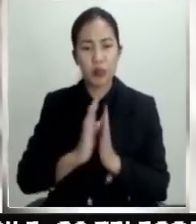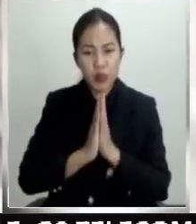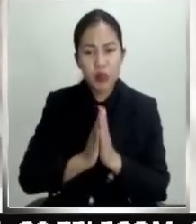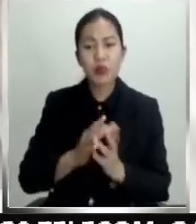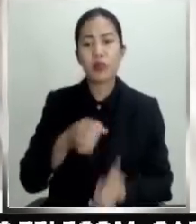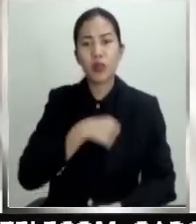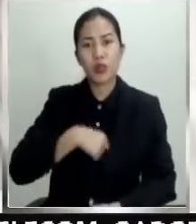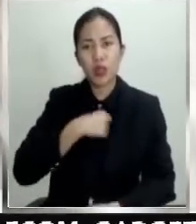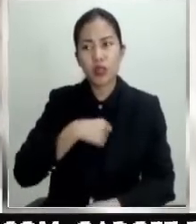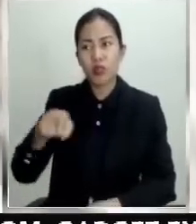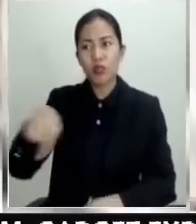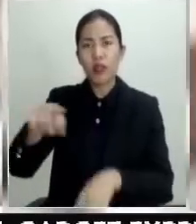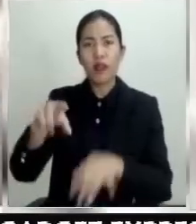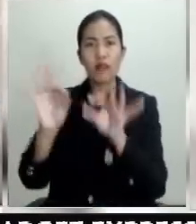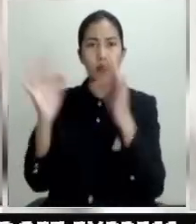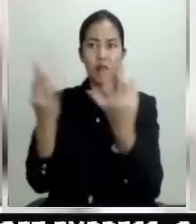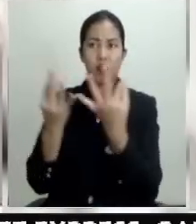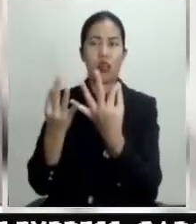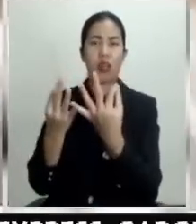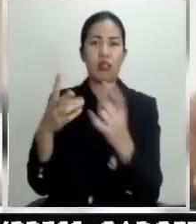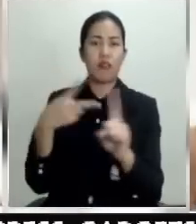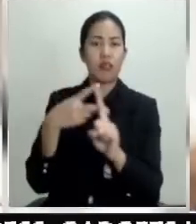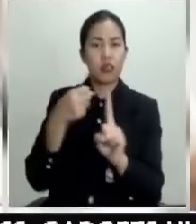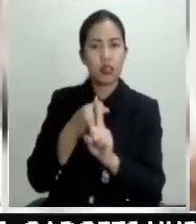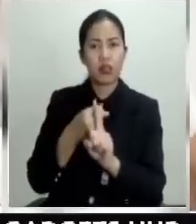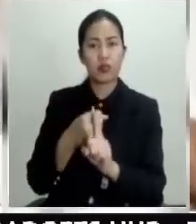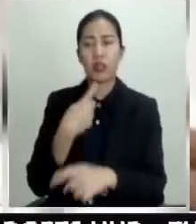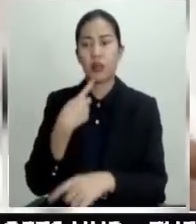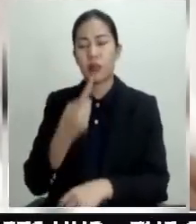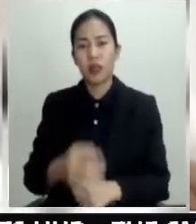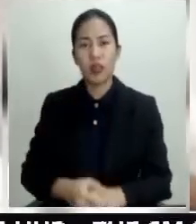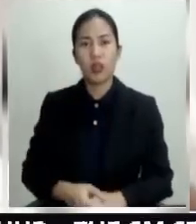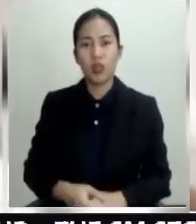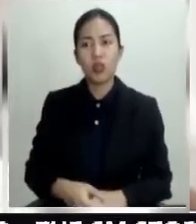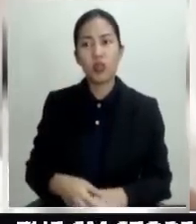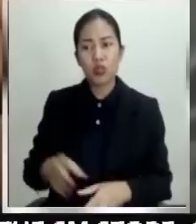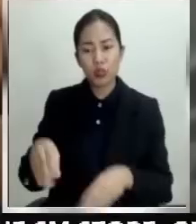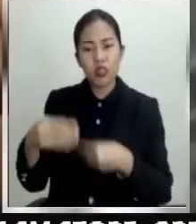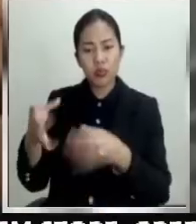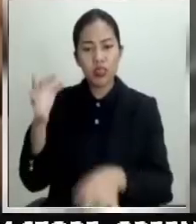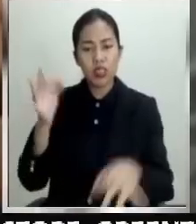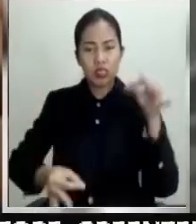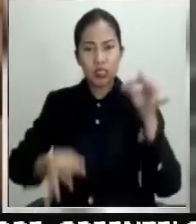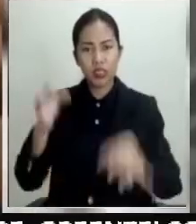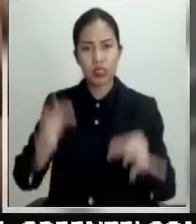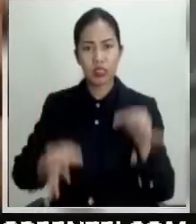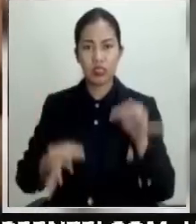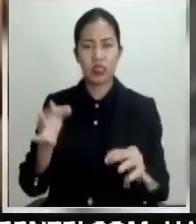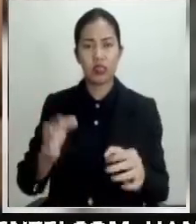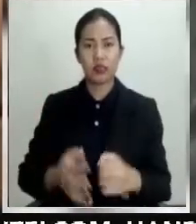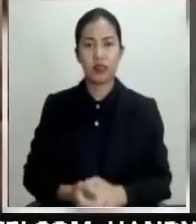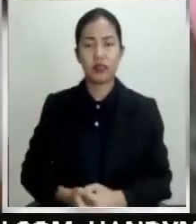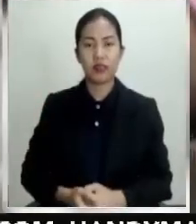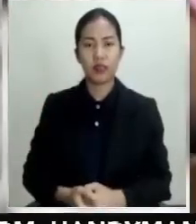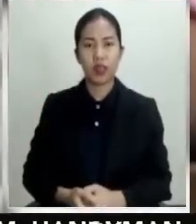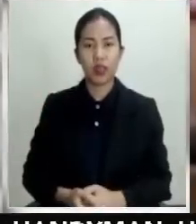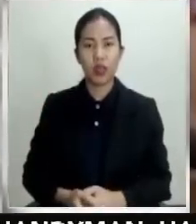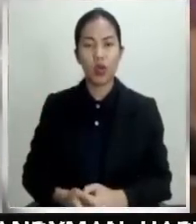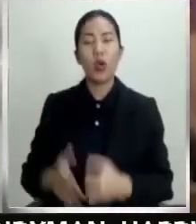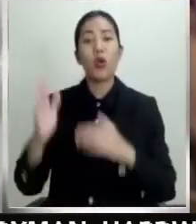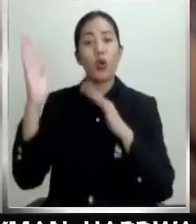ng mga victims. Ina-assure pa nila na you will get the justice that you deserve. Sana po mabigyan kami ng